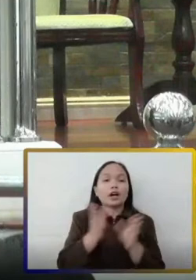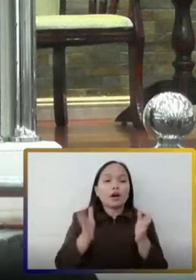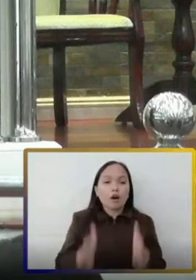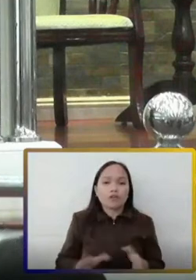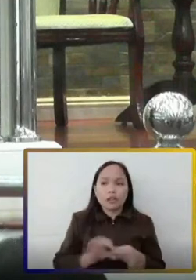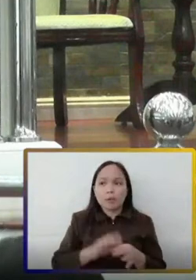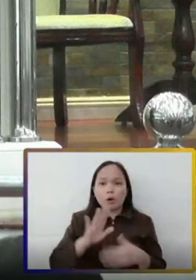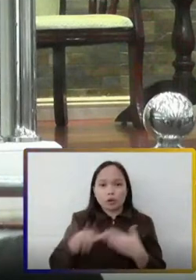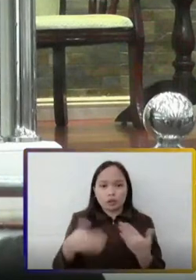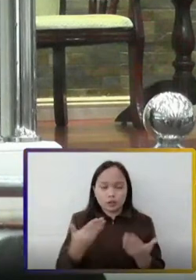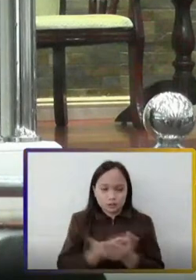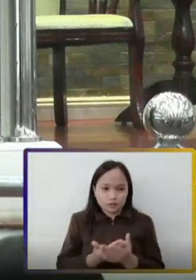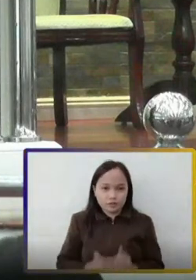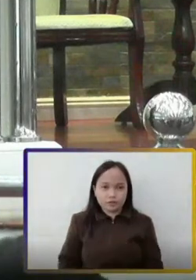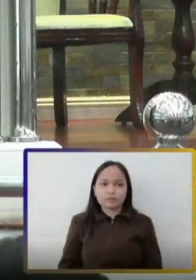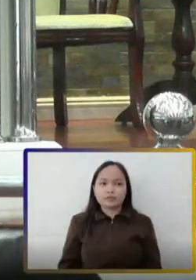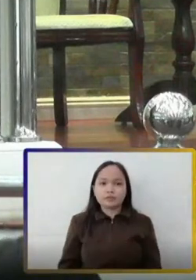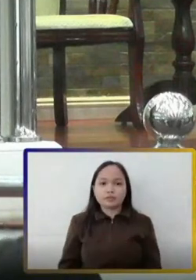maker of them all.